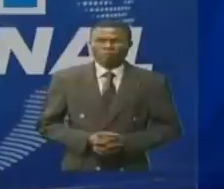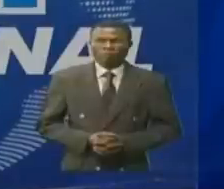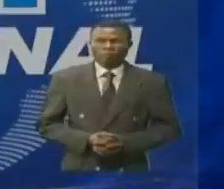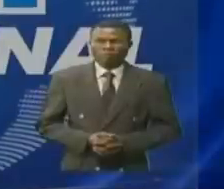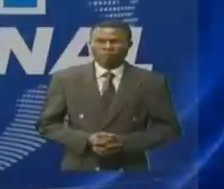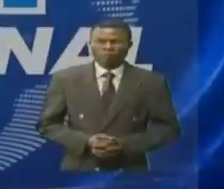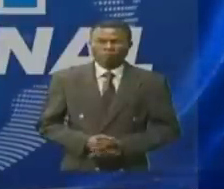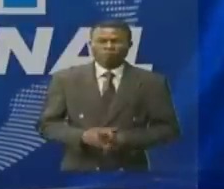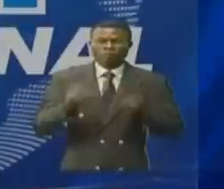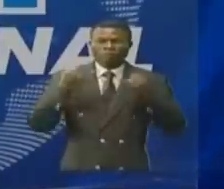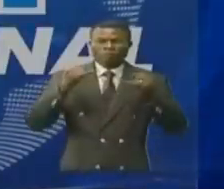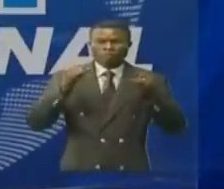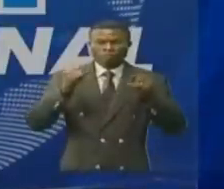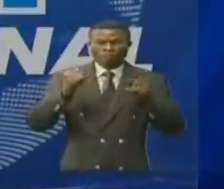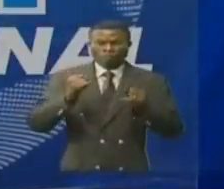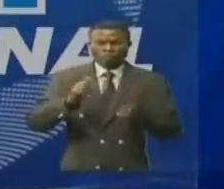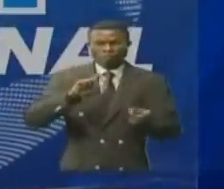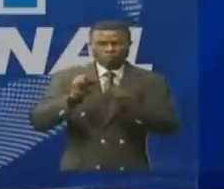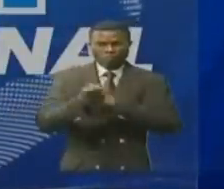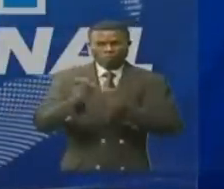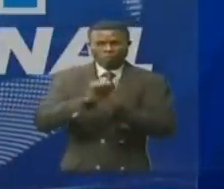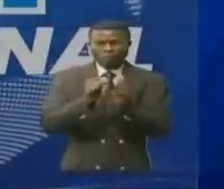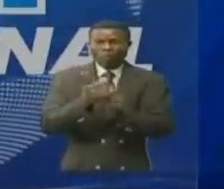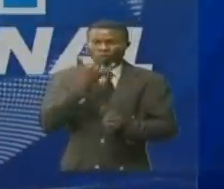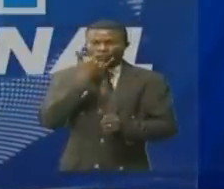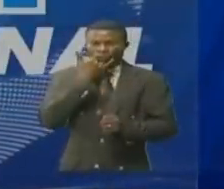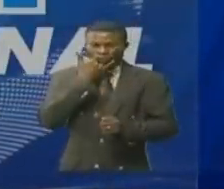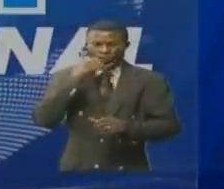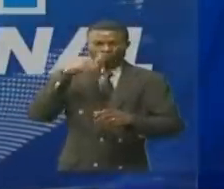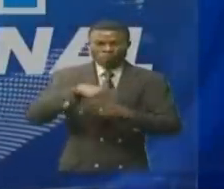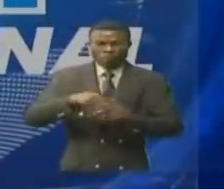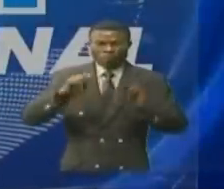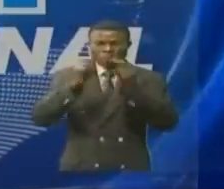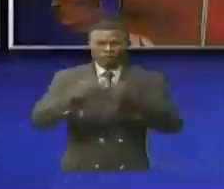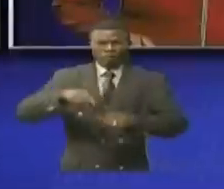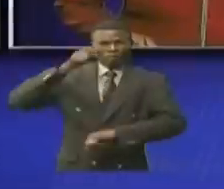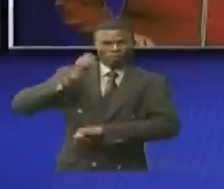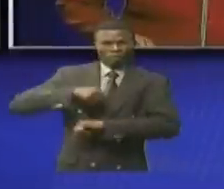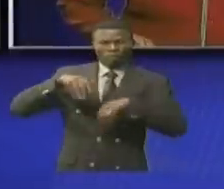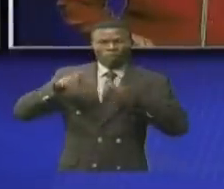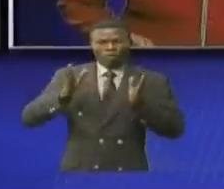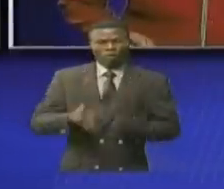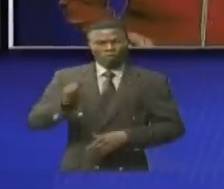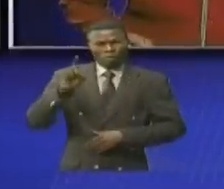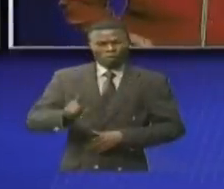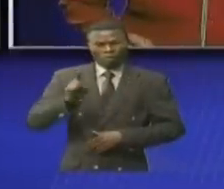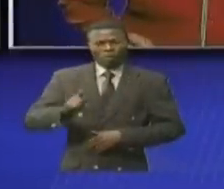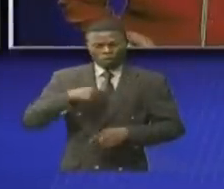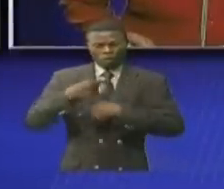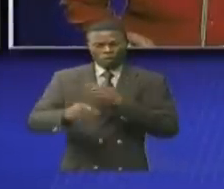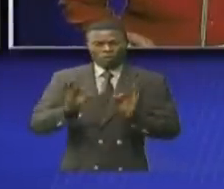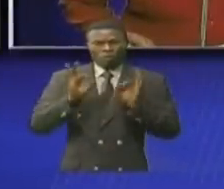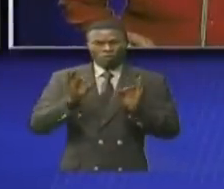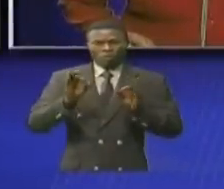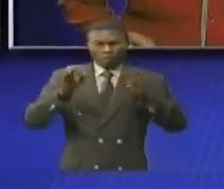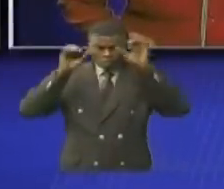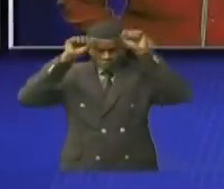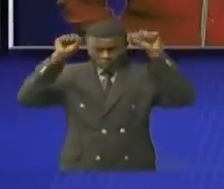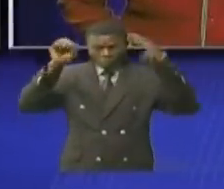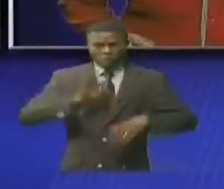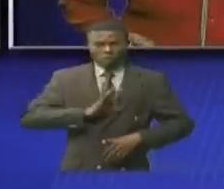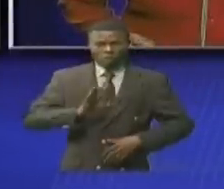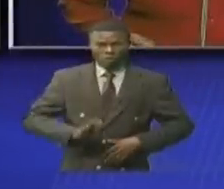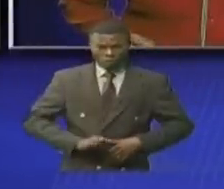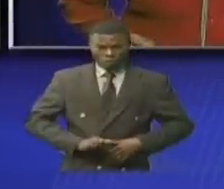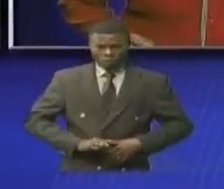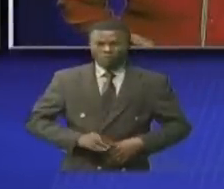À la une de l'actualité, rectifier le tir, changer de fusil d'épaule, la justice congolaise a besoin d'un nouveau départ et le chef de l'État a peint un